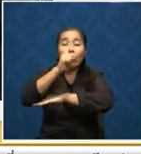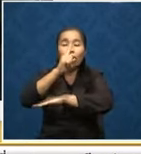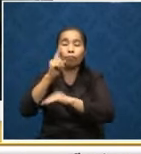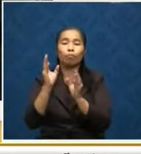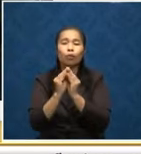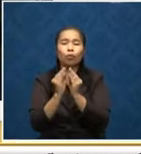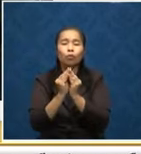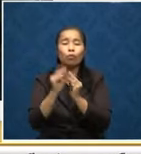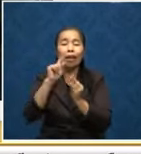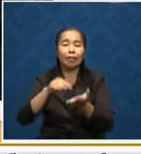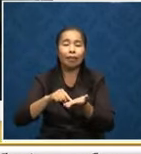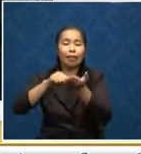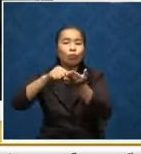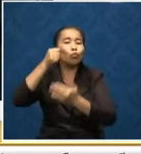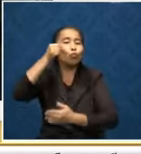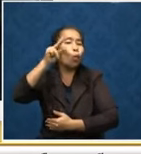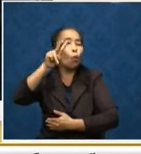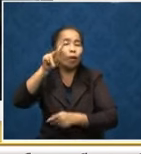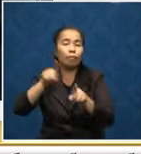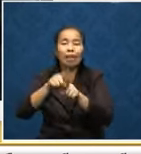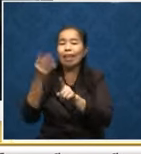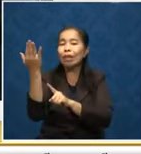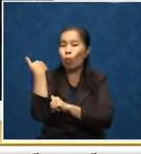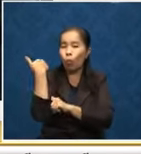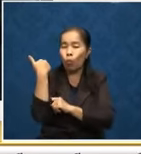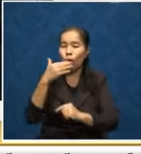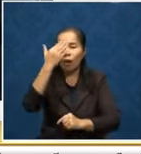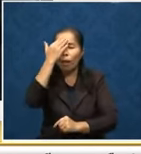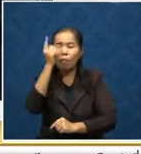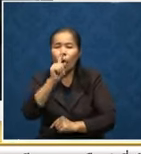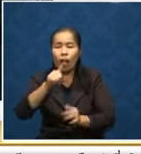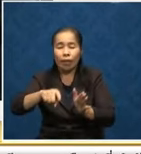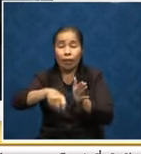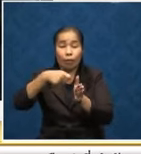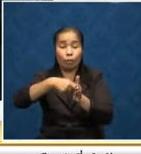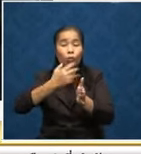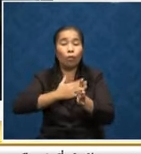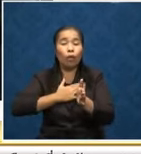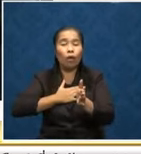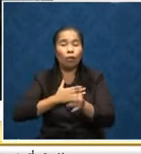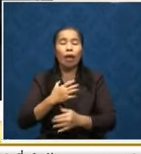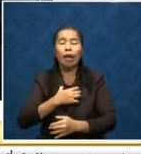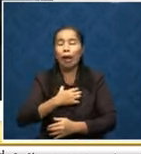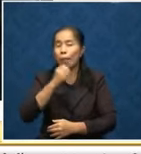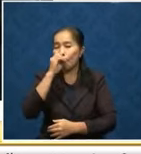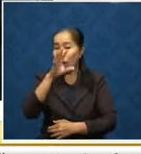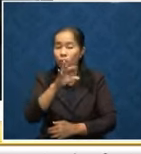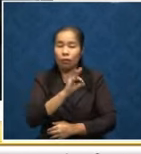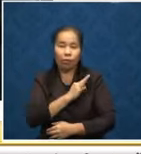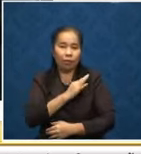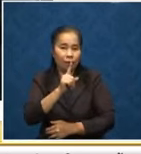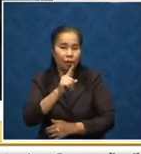วันเหตุผลเนี่ยผมอยากกราบเรียนท่านประธานและท่านสมาชิกว่